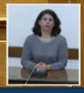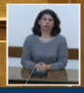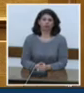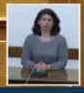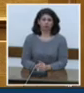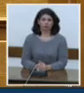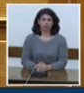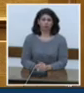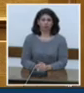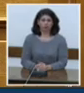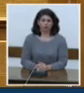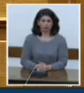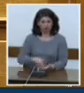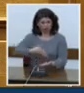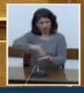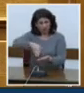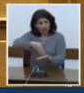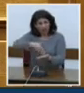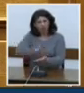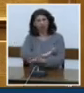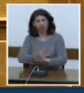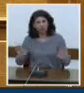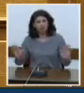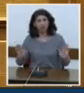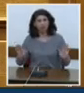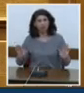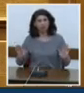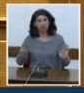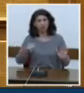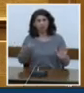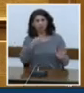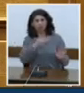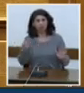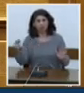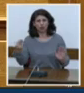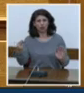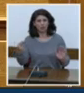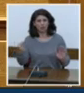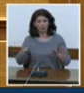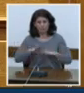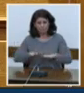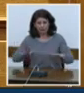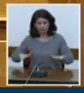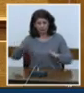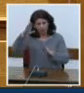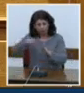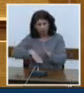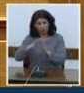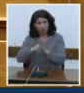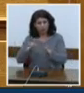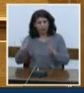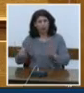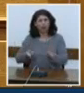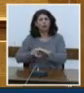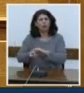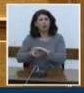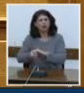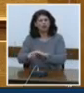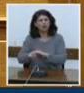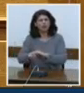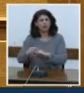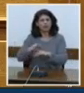Ας ξεκαθαρίσουμε λοιπόν μια και καλή το θέμα των ασυνόδευτων ανηλίκων, πάνω στο οποίο τόση σπέκουλα